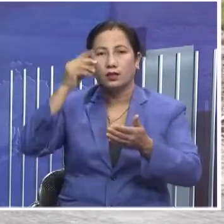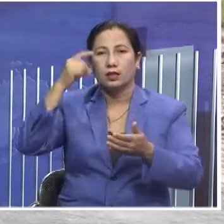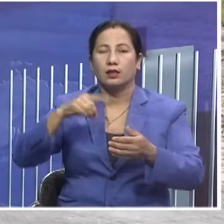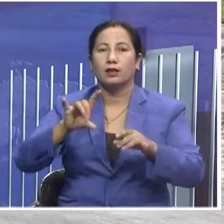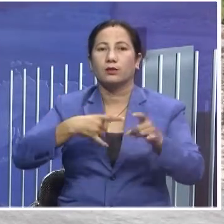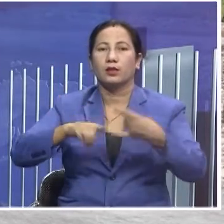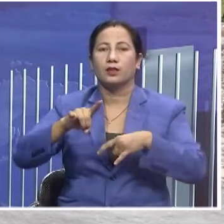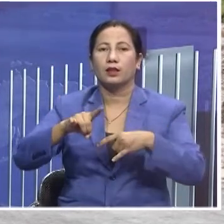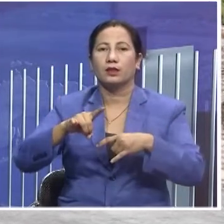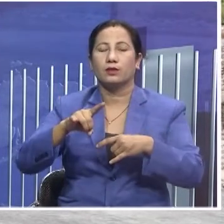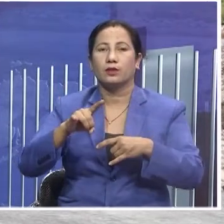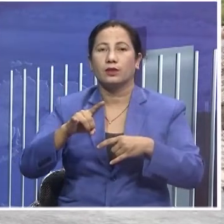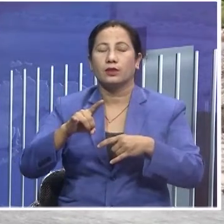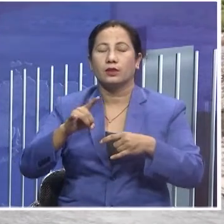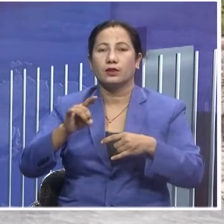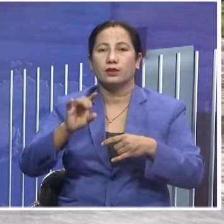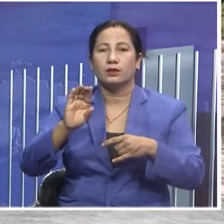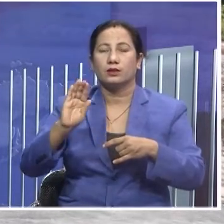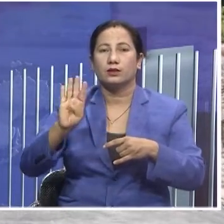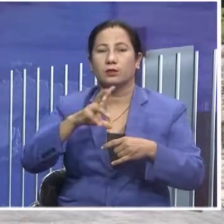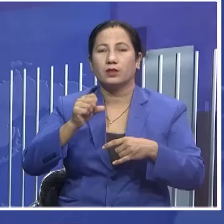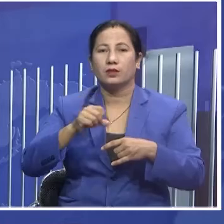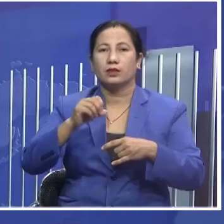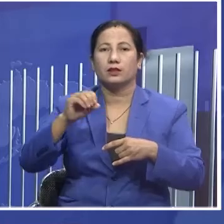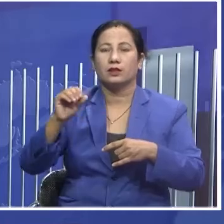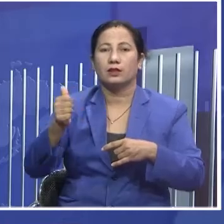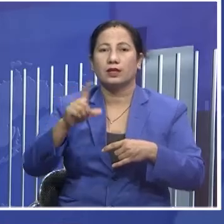फर्किएको संयोजक आचार्यले बताउनुभयो।